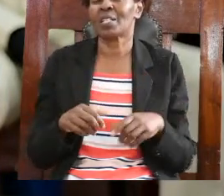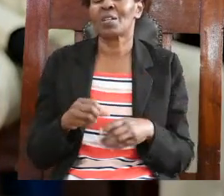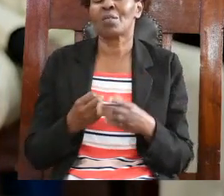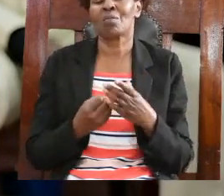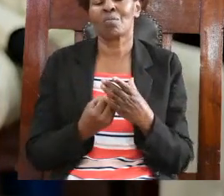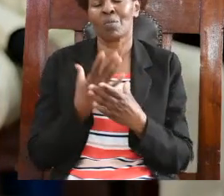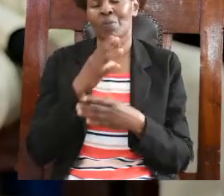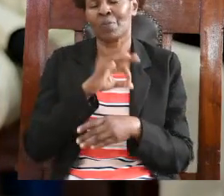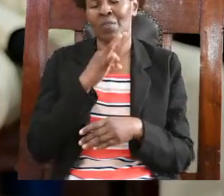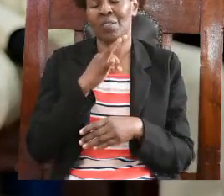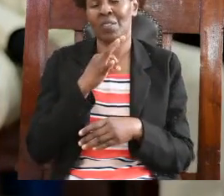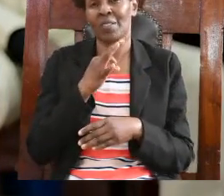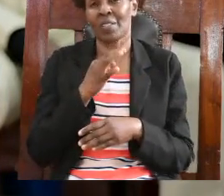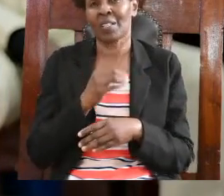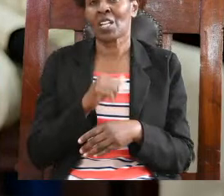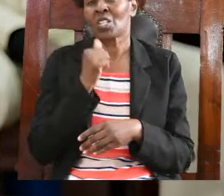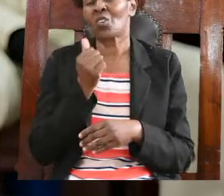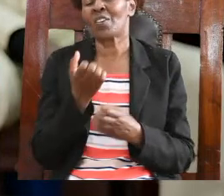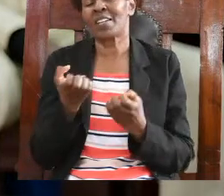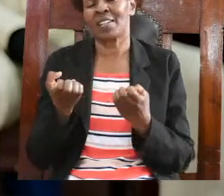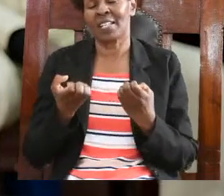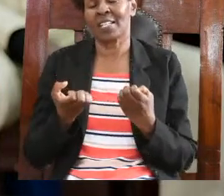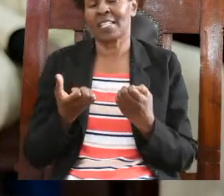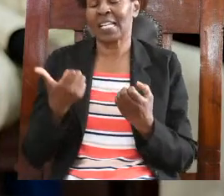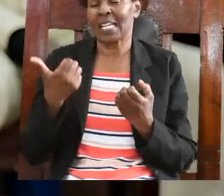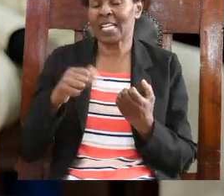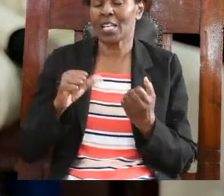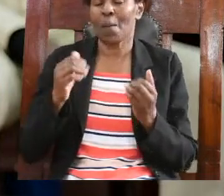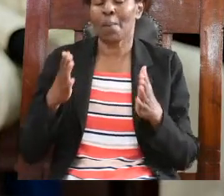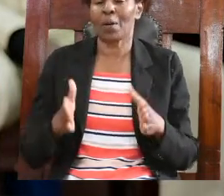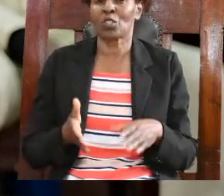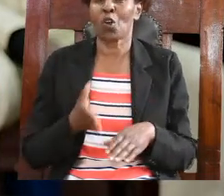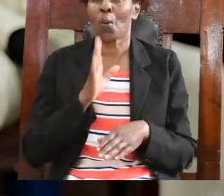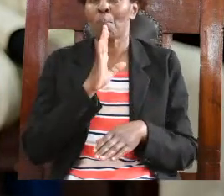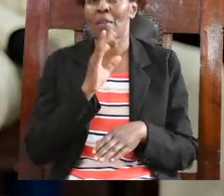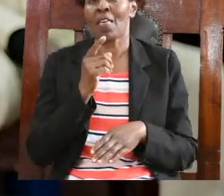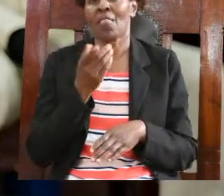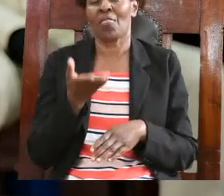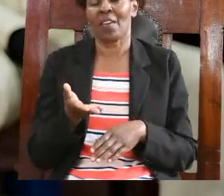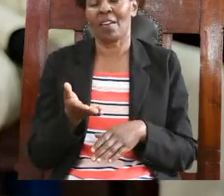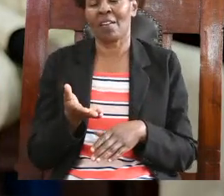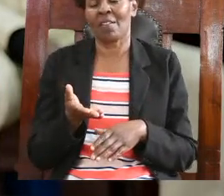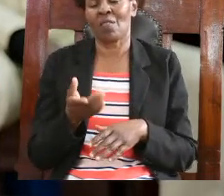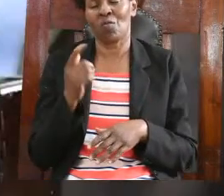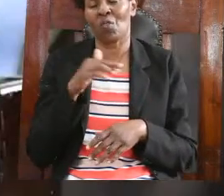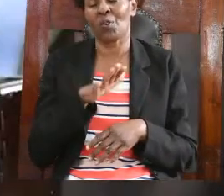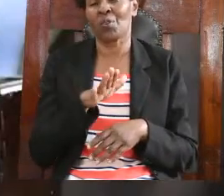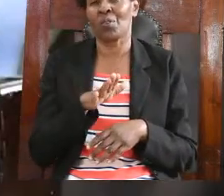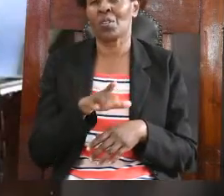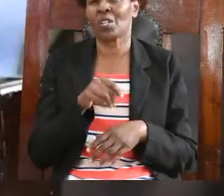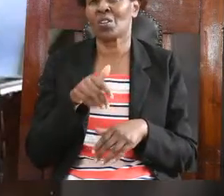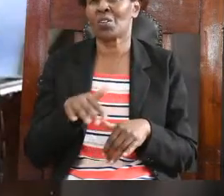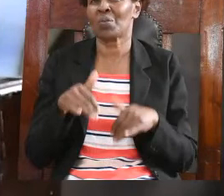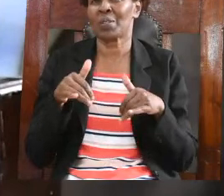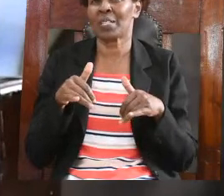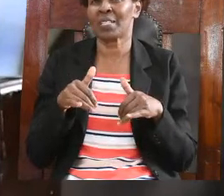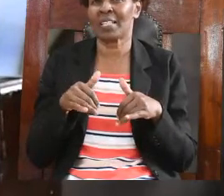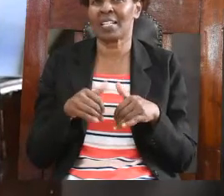kiroho hauhitaji usimamizi. Praise be to God. Usisubiri ya kwamba kuna mtu